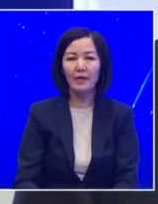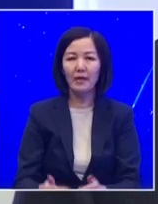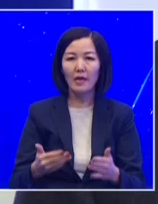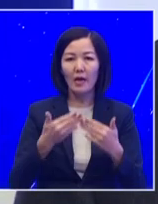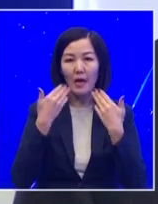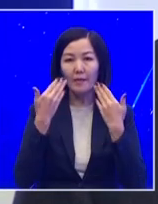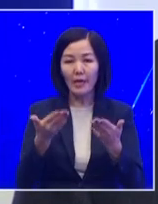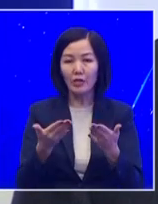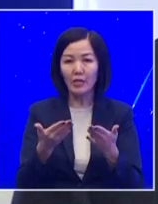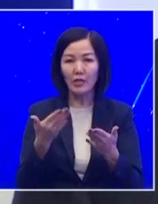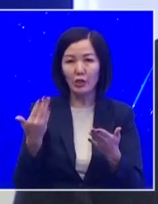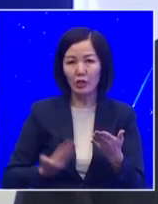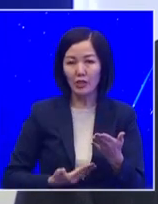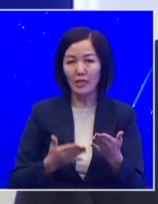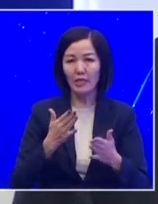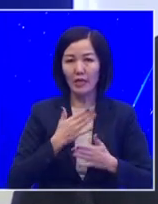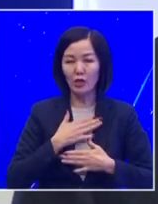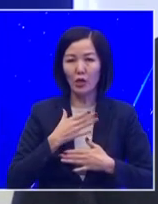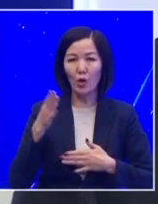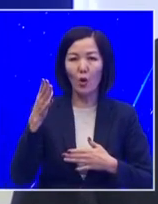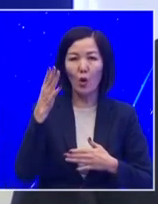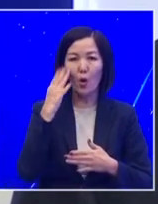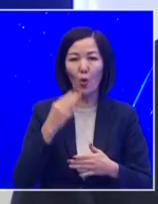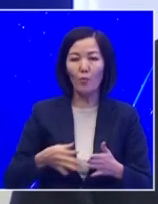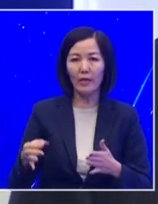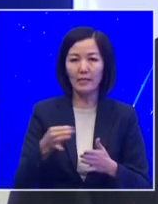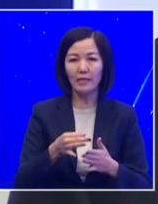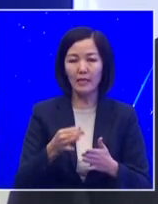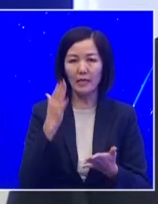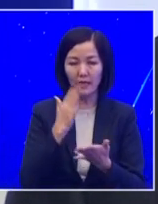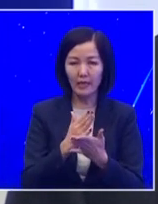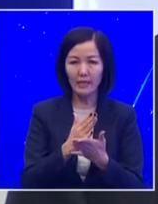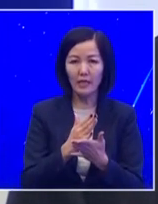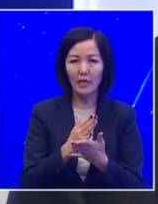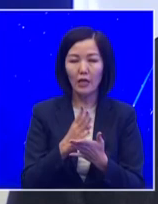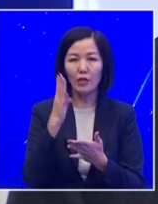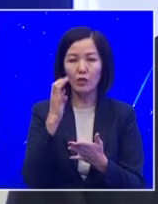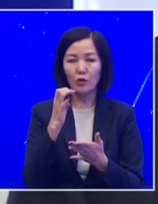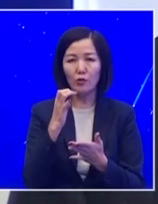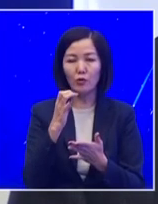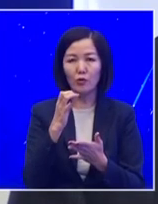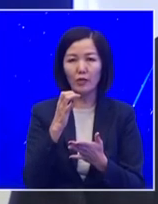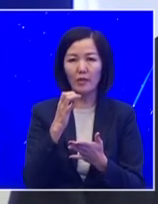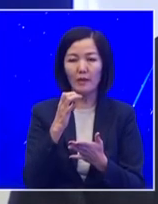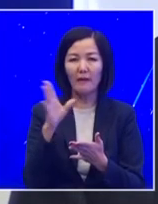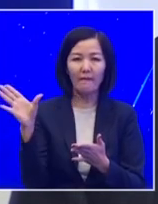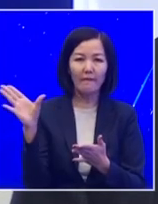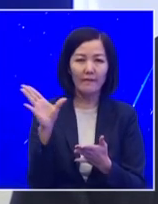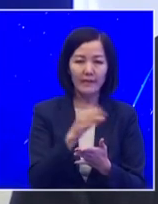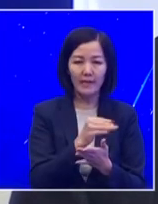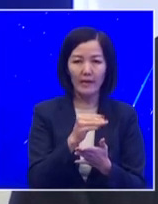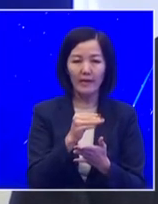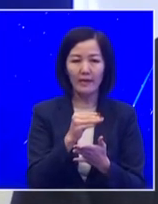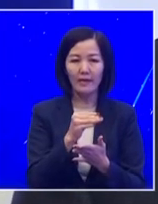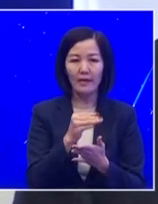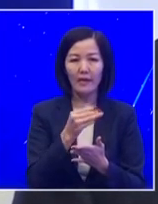Обращение от жителей нашей области поступает. На сегодня более 400 обращений было. Все обращения у нас